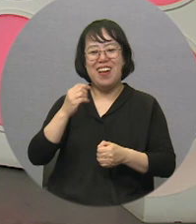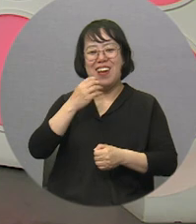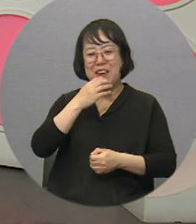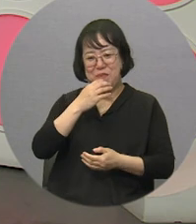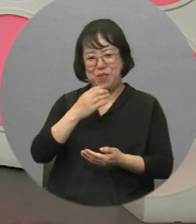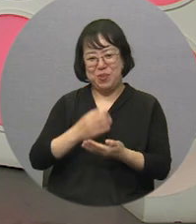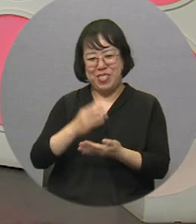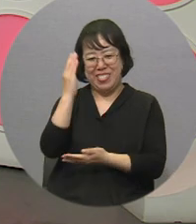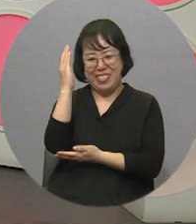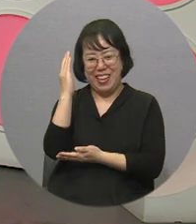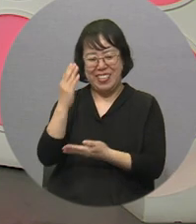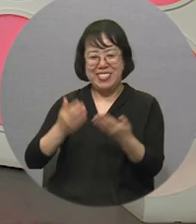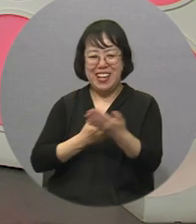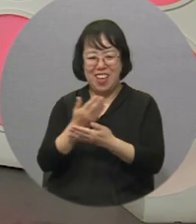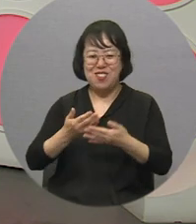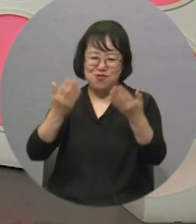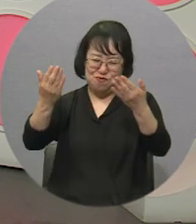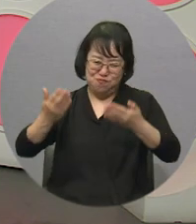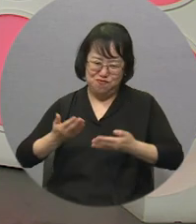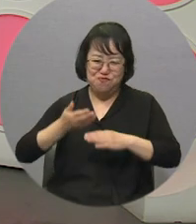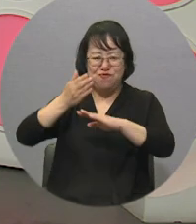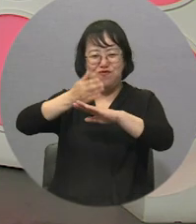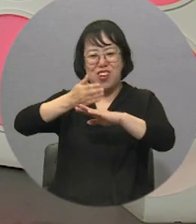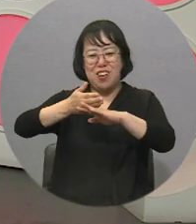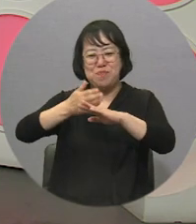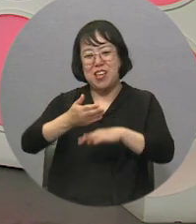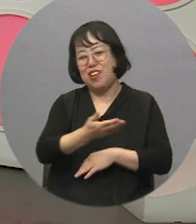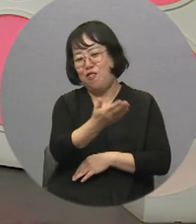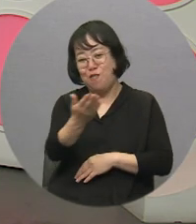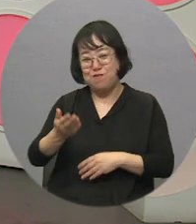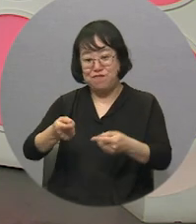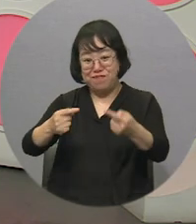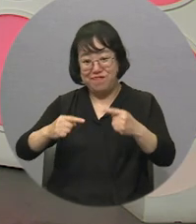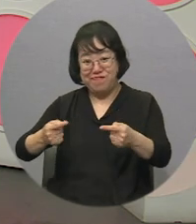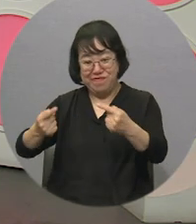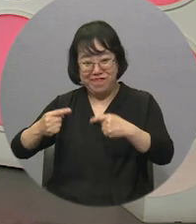사연 저희 복지TV 전국 나눔 노래자랑으로 보내주시면 감사할 것 같습니다. 그래요.